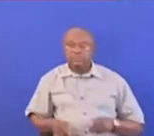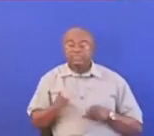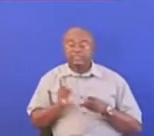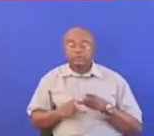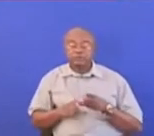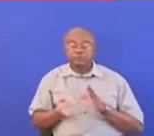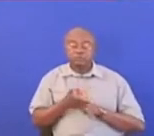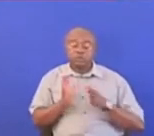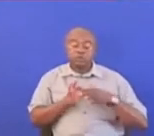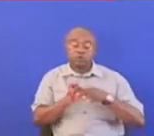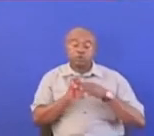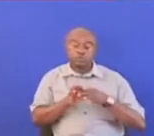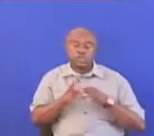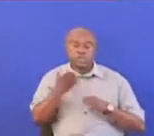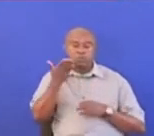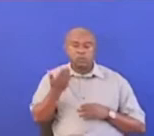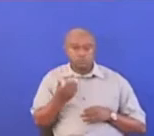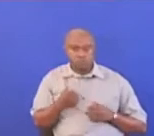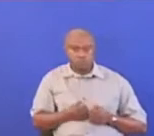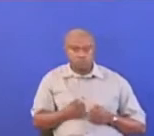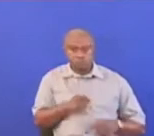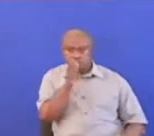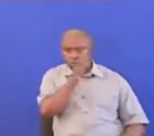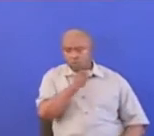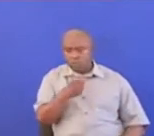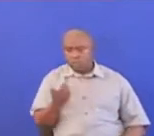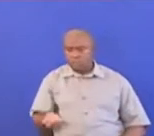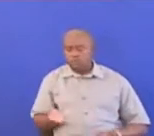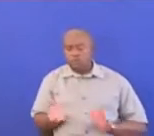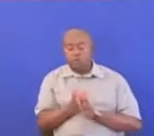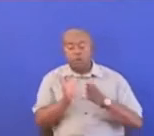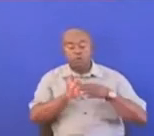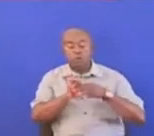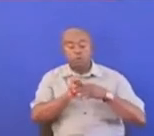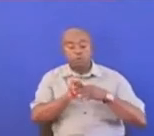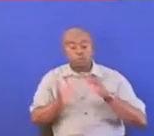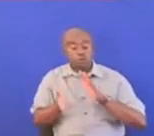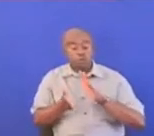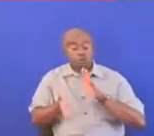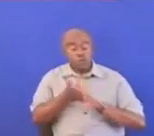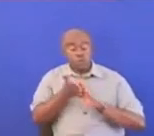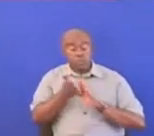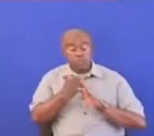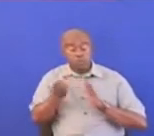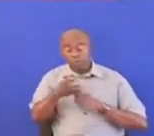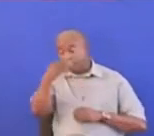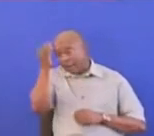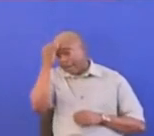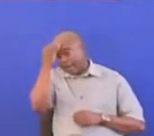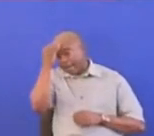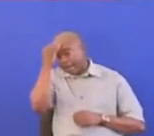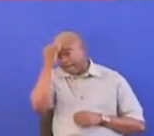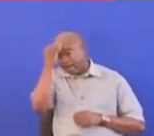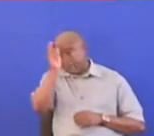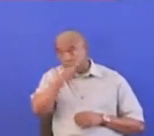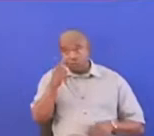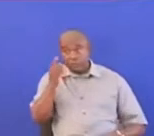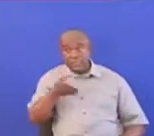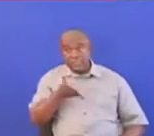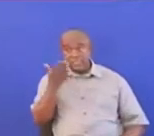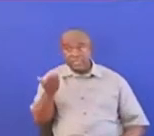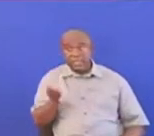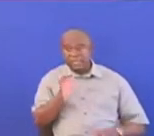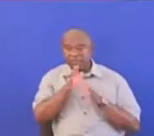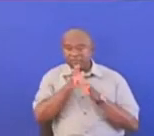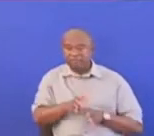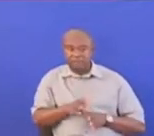ambacho wananchi wametuambia wanaomba kushirikishwa. Washirikishwe kuanzia awali, waelimishwe ili wasione kama serikali